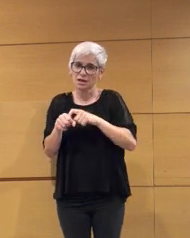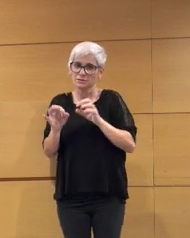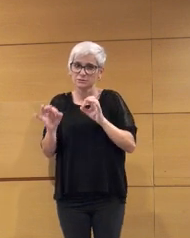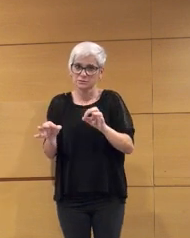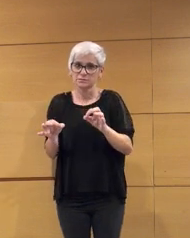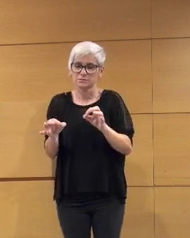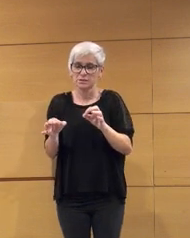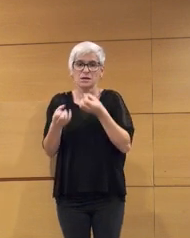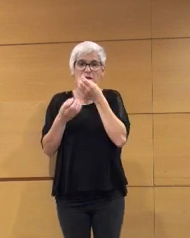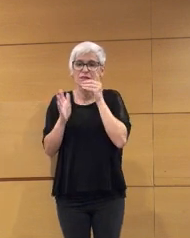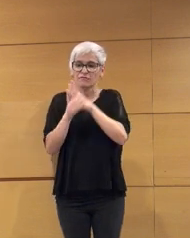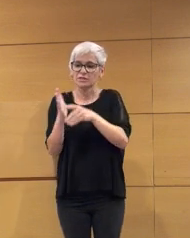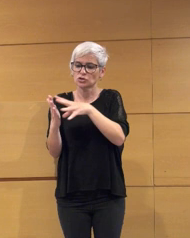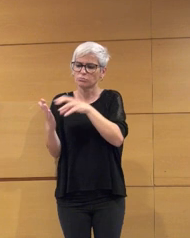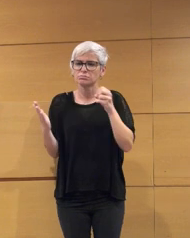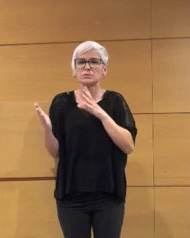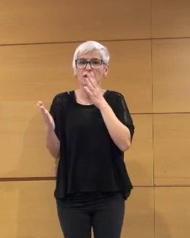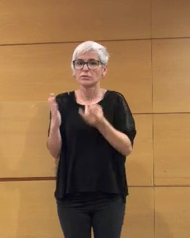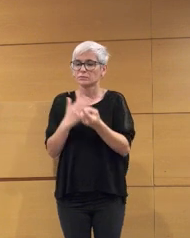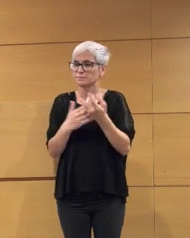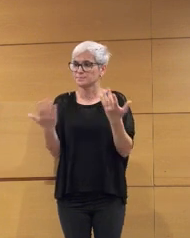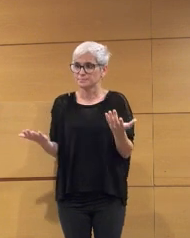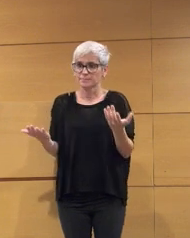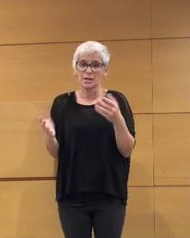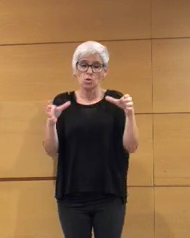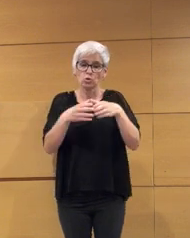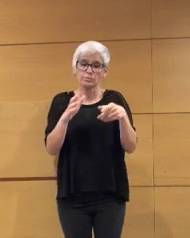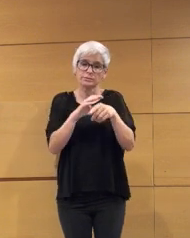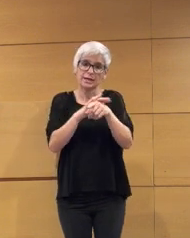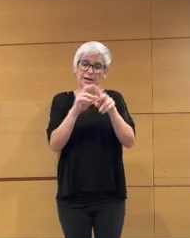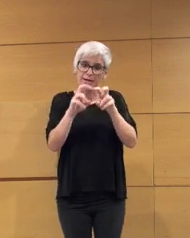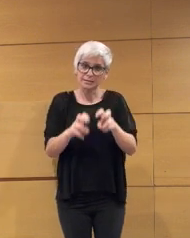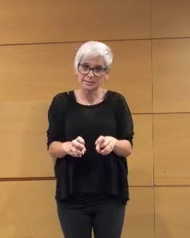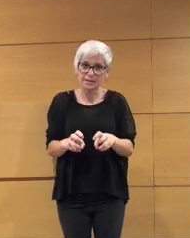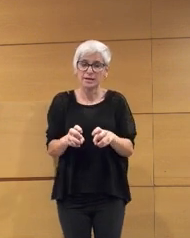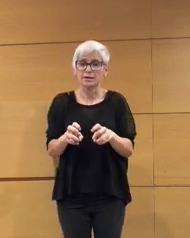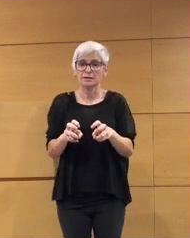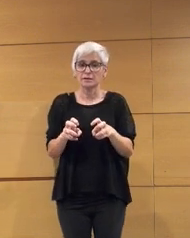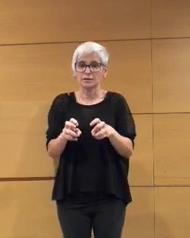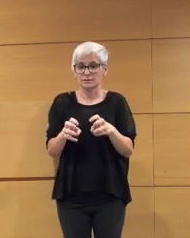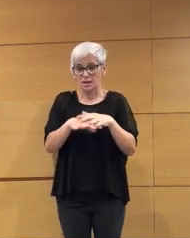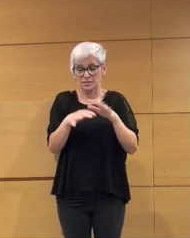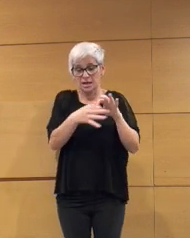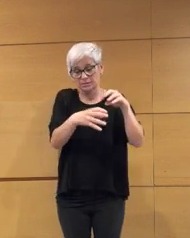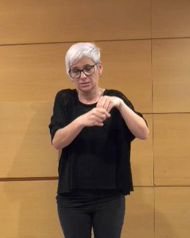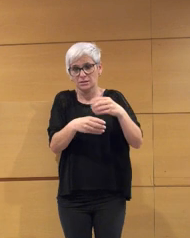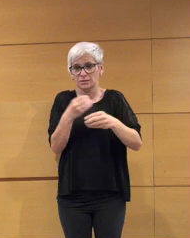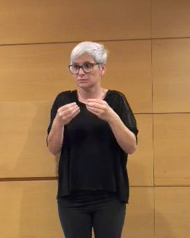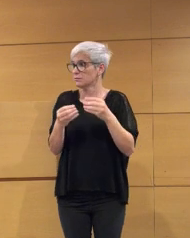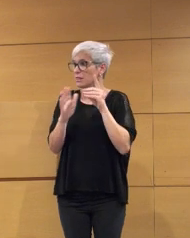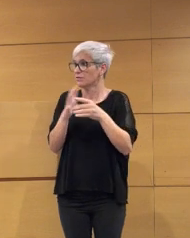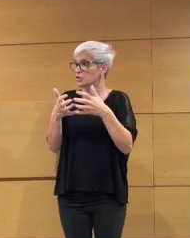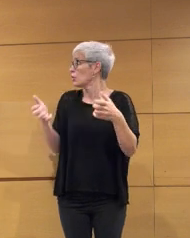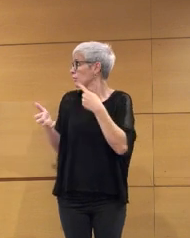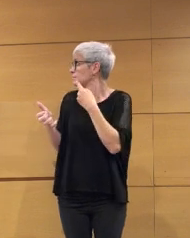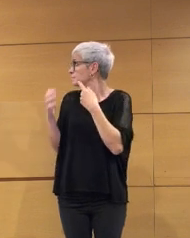està extreta del treball que estem fent amb el grup de recerca Transmedia Catalunya a través del finançament de la xarxa AccessCat, no,